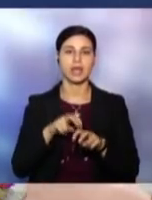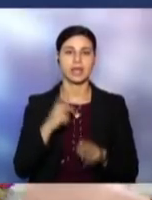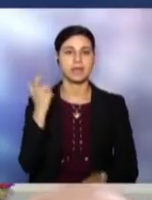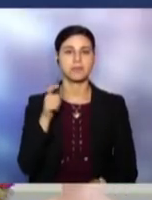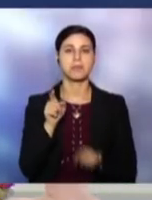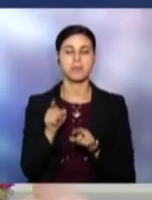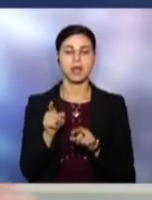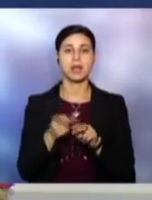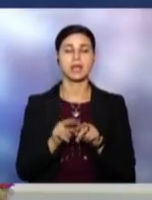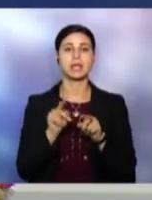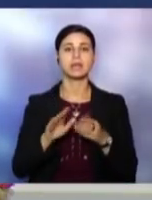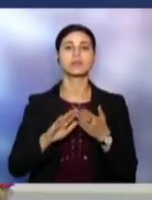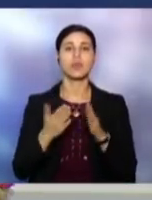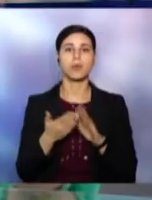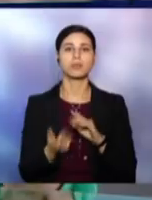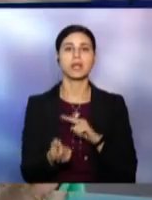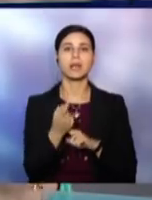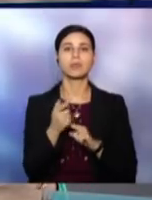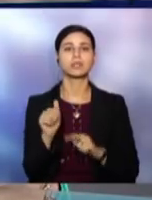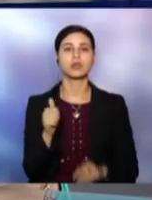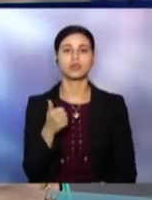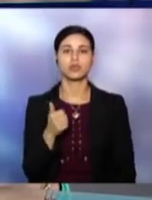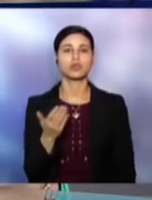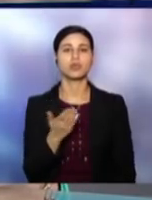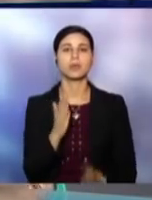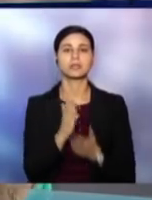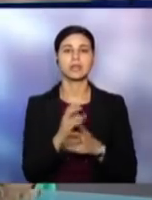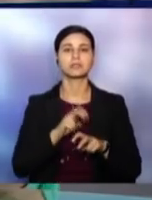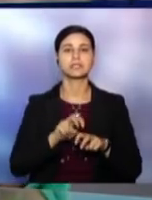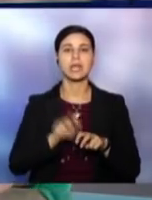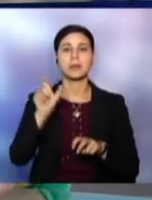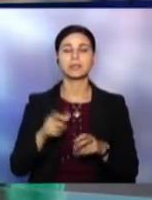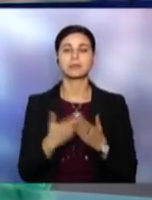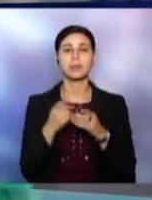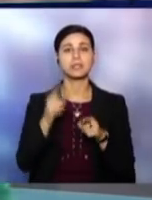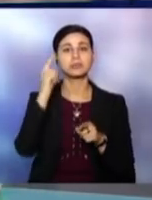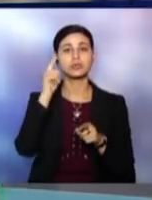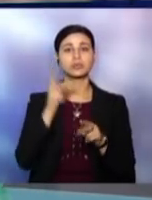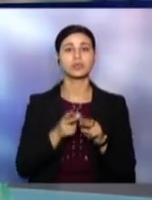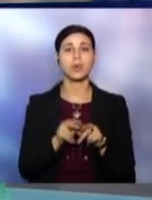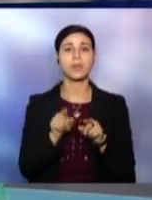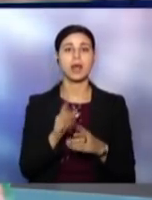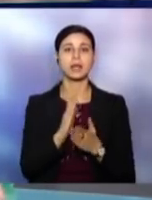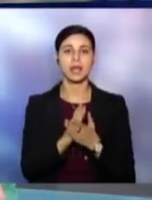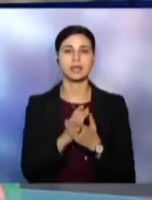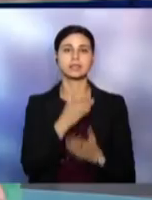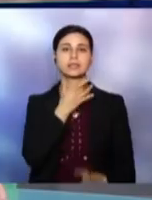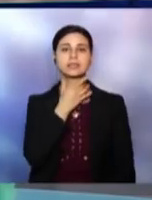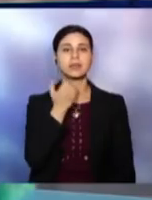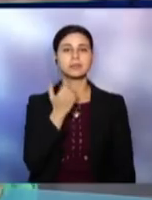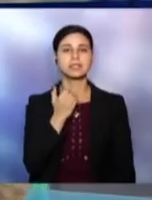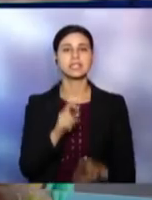მდგომარეობიდან გამომდინარე, რომელიც აქვს პაციენტს, იმიტომ რომ თუ ის თulis რომ აქ არის სტრეპტოკოკული